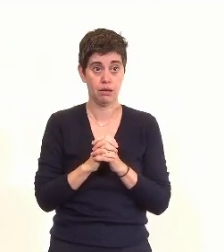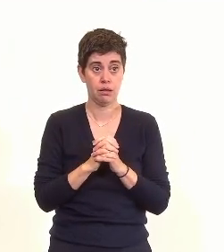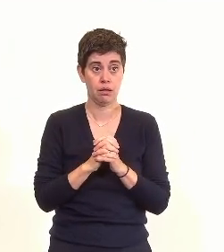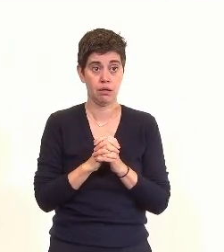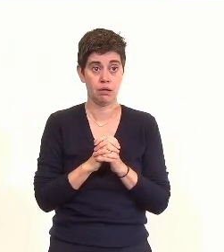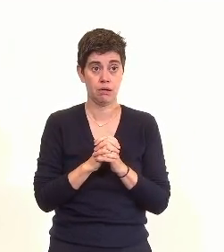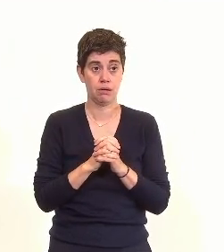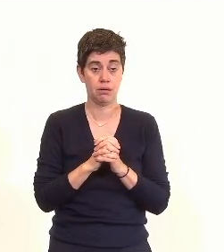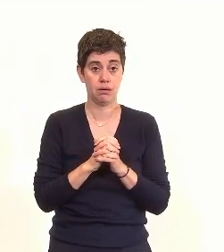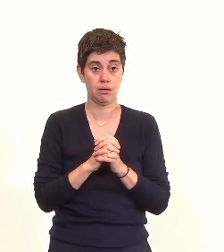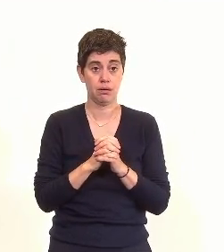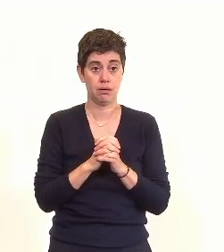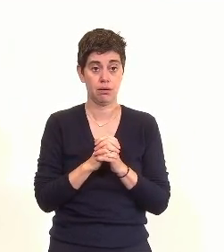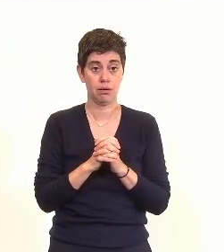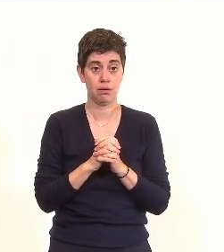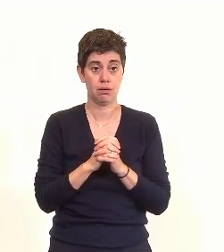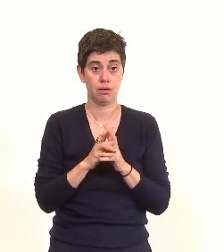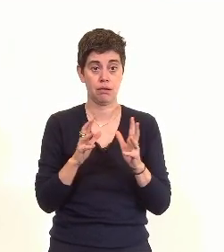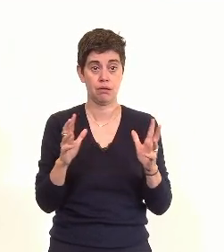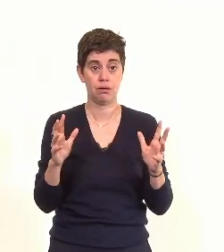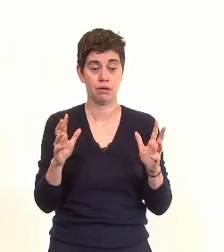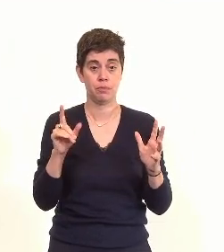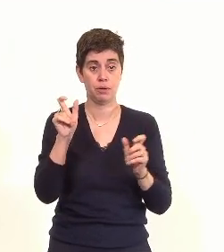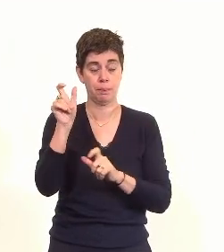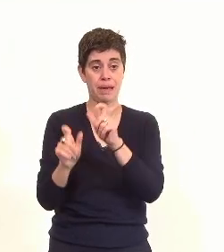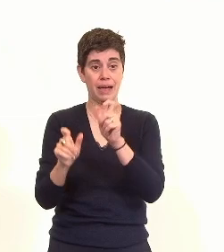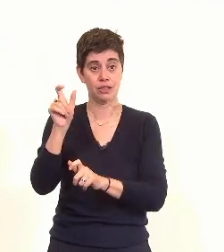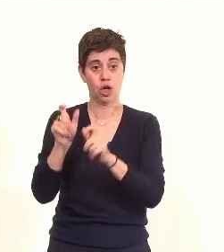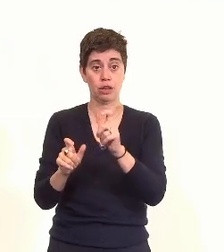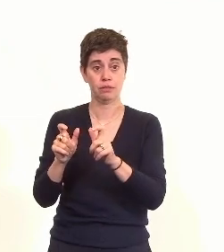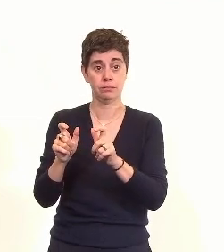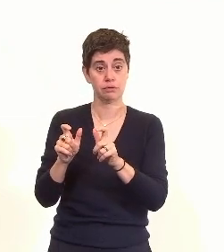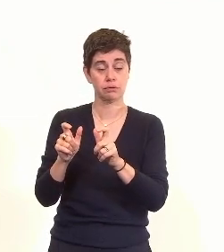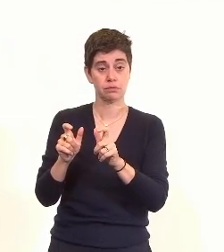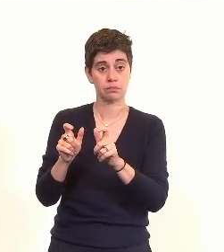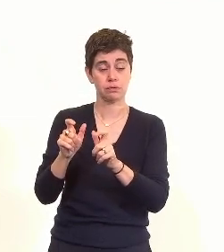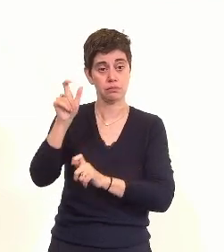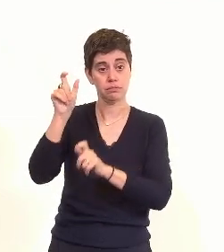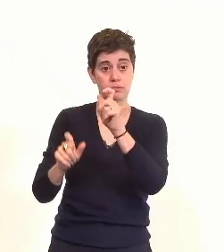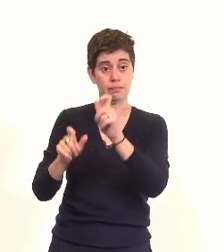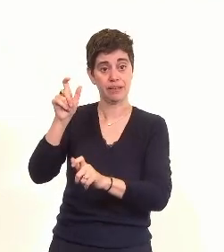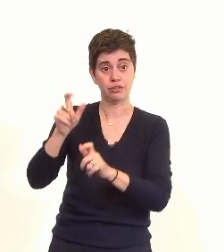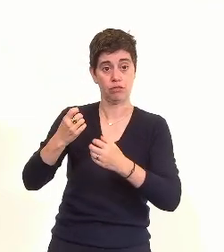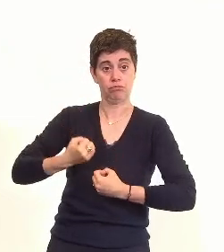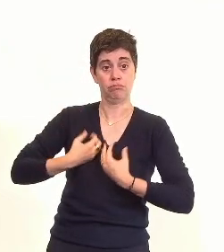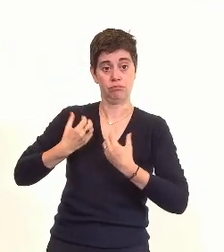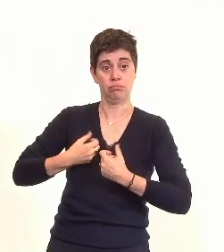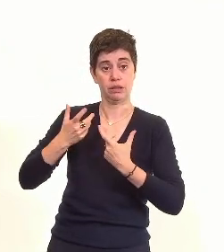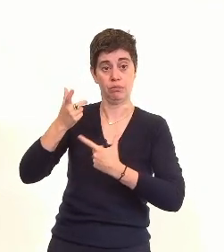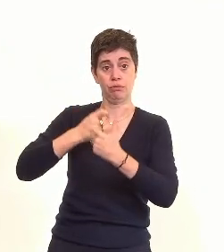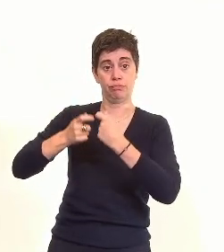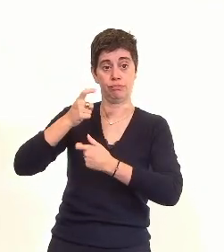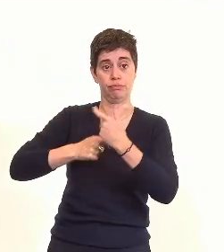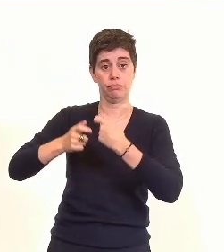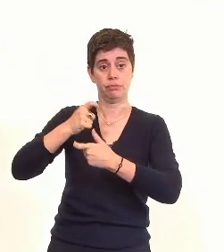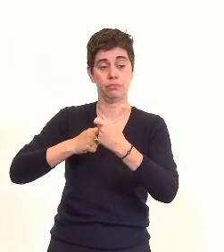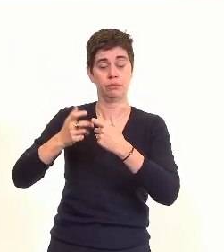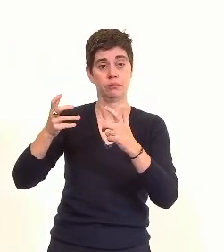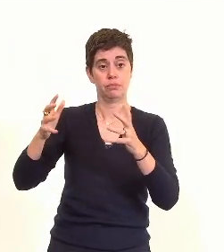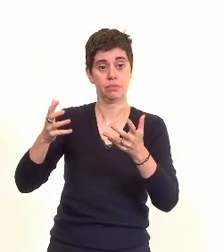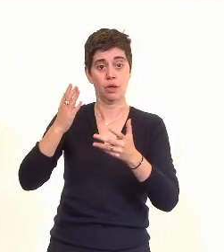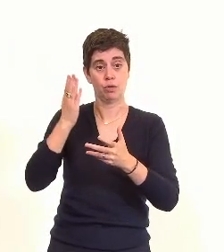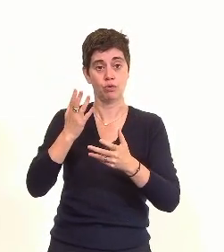en pouvant pouvoir faire s'exprimer des gens qui n'ont plus la parole, justement. On a réfléchi à plusieurs façons de recueillir leurs besoins, leurs